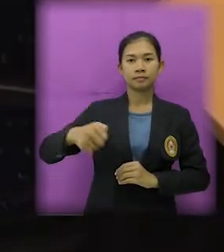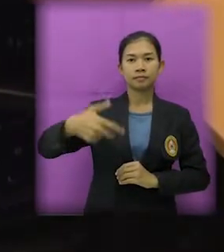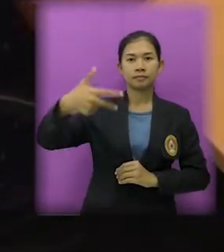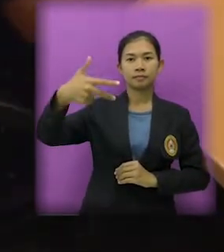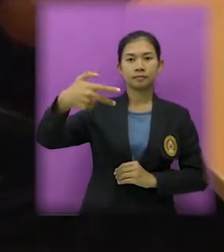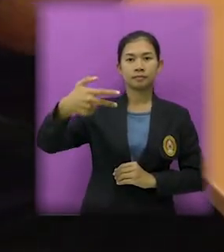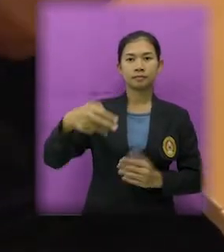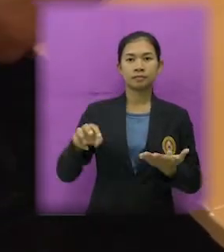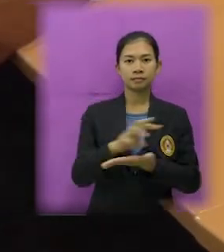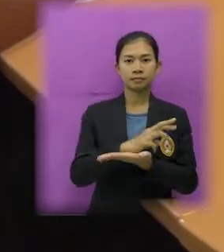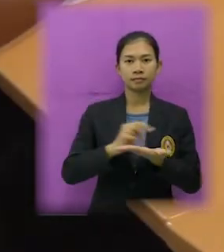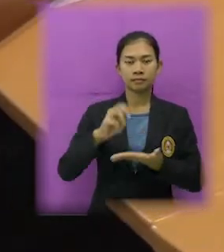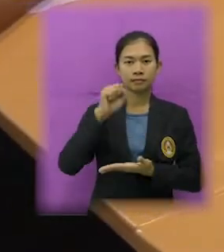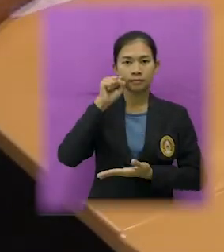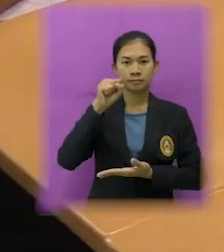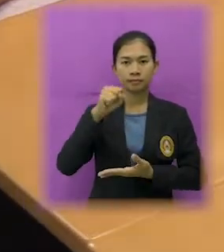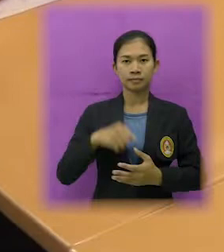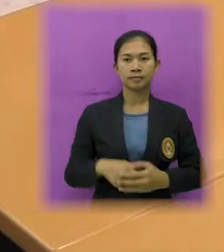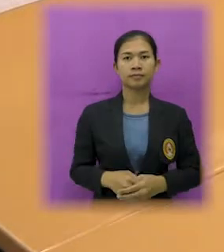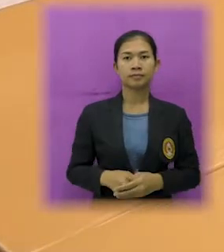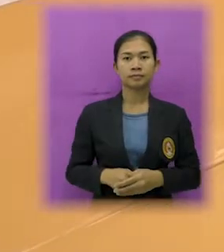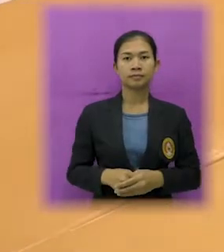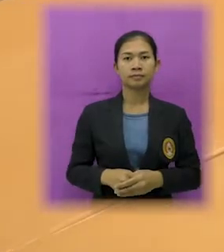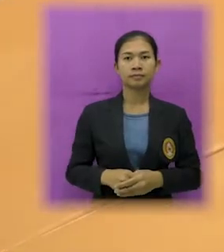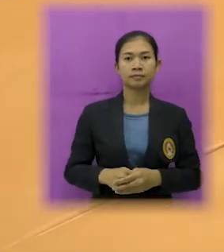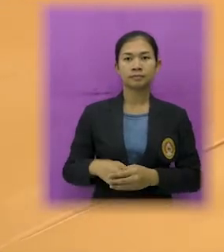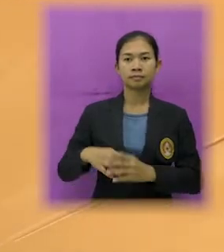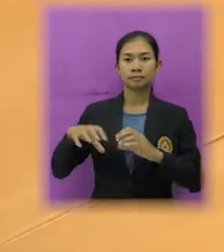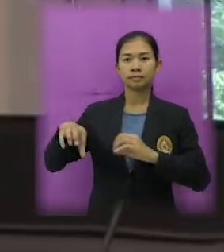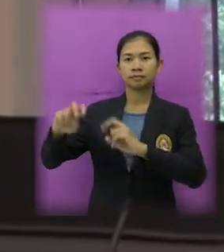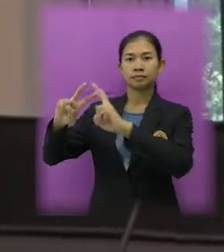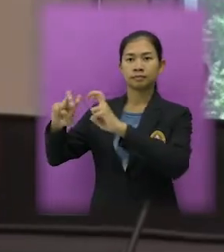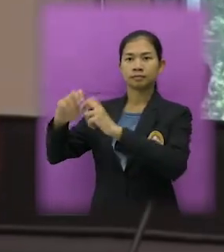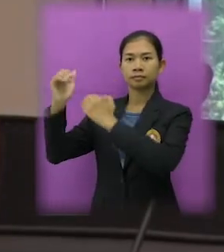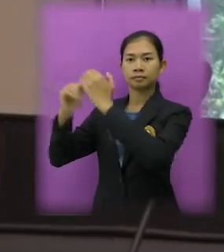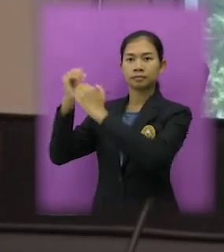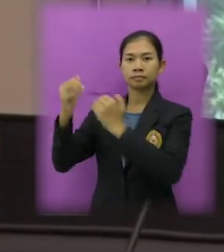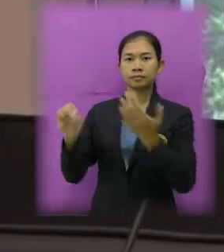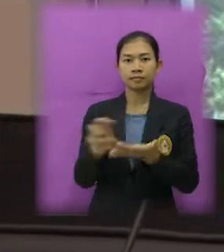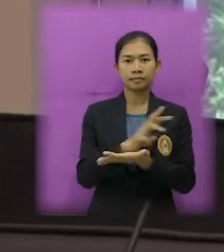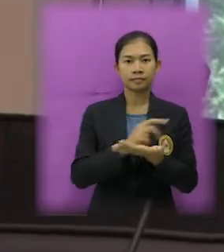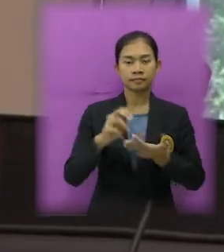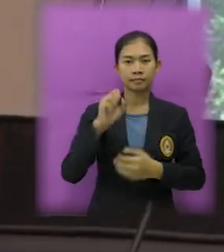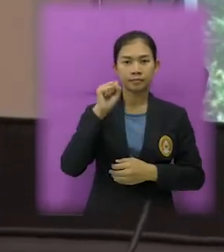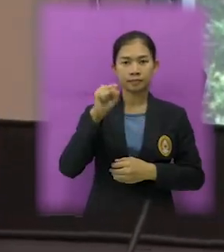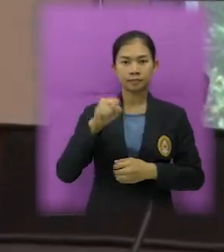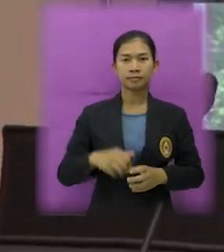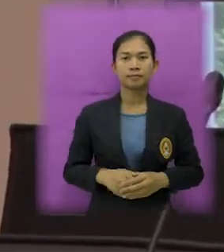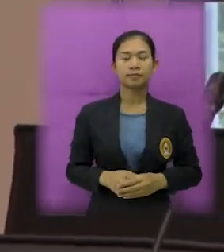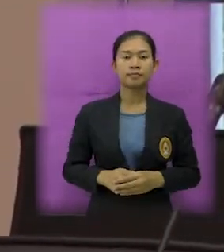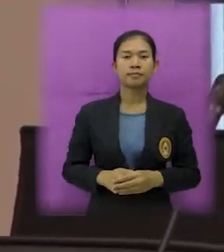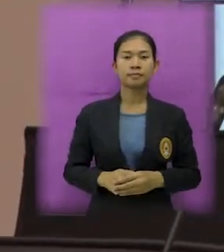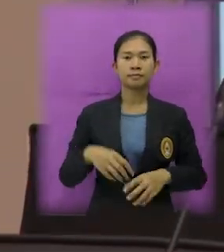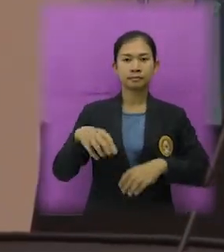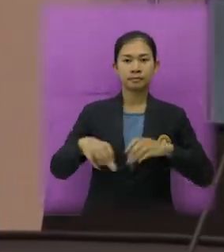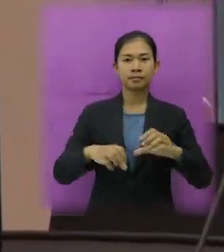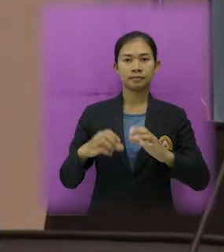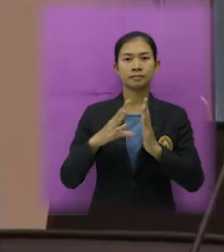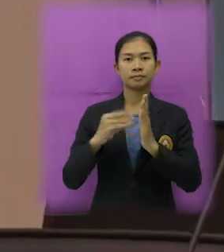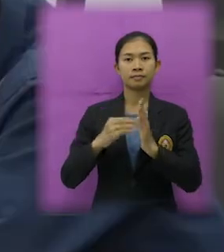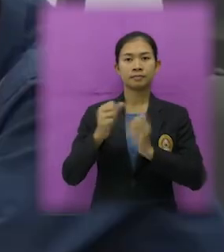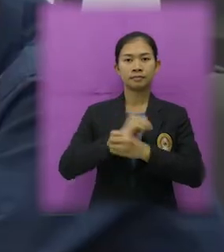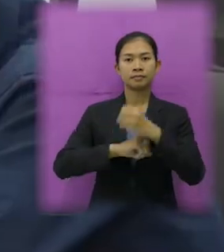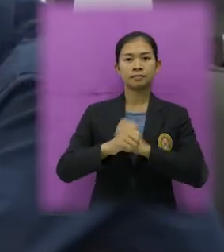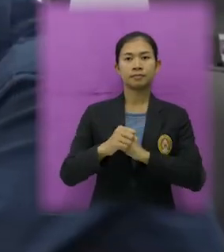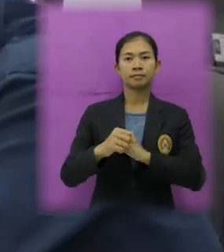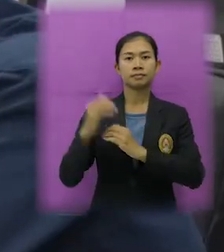20ชั้น3มหาวิทยาลัยราชภัฏสกลนครสถาบันวิจัยและพัฒนามหาวิทยาลัยราชภัฏสกลนครจัด